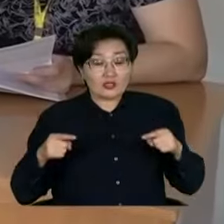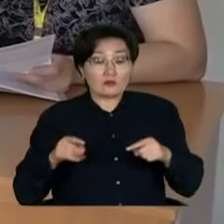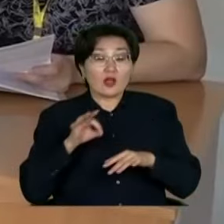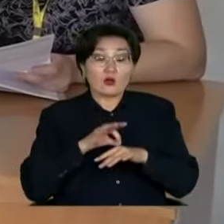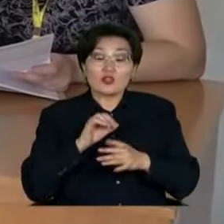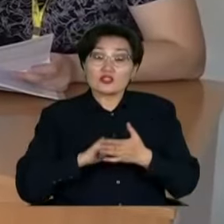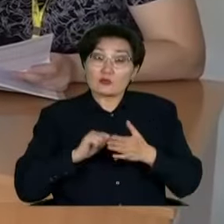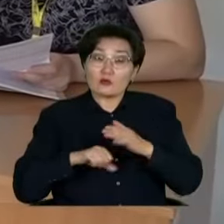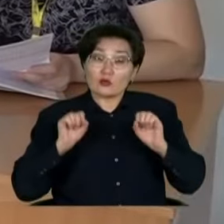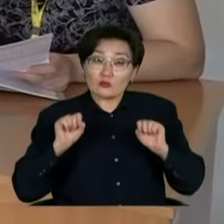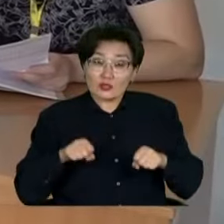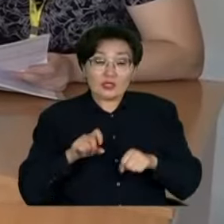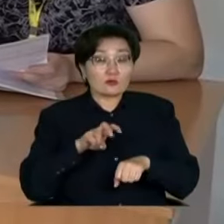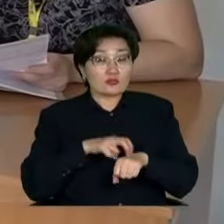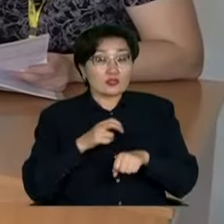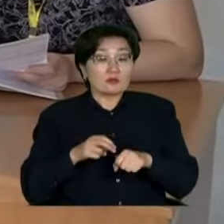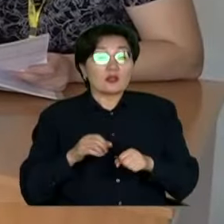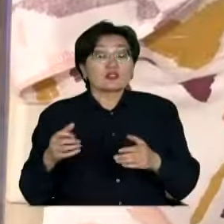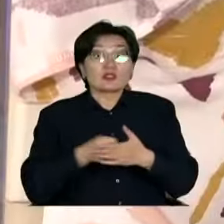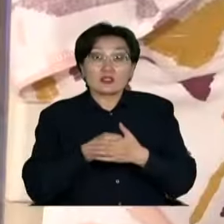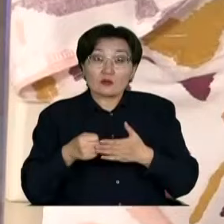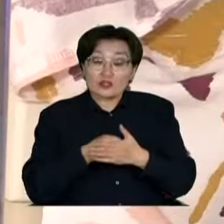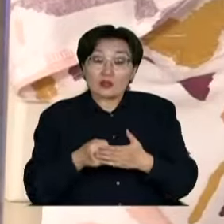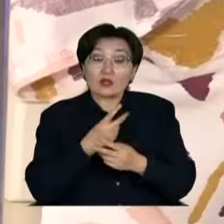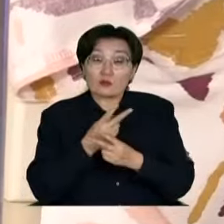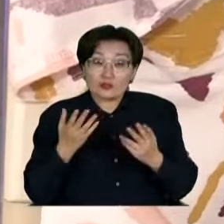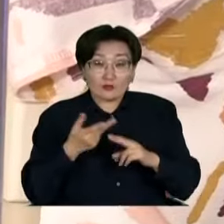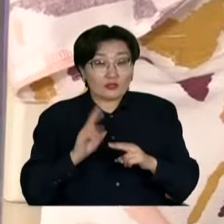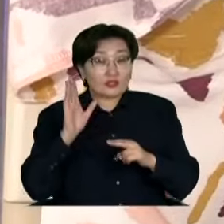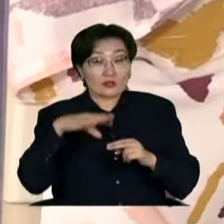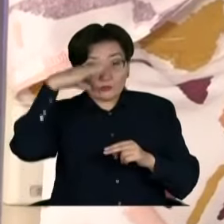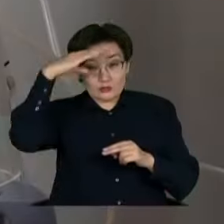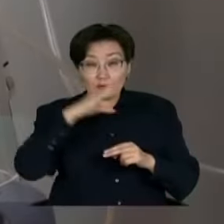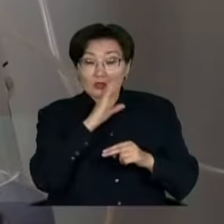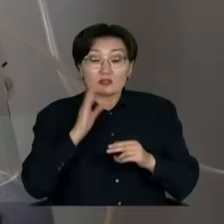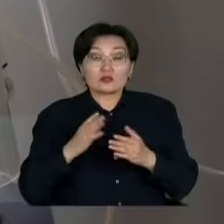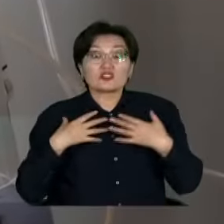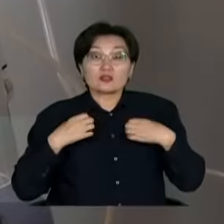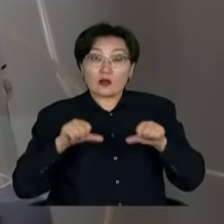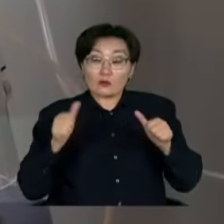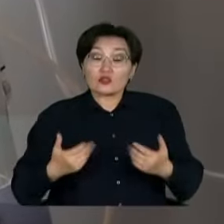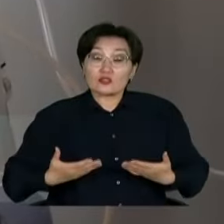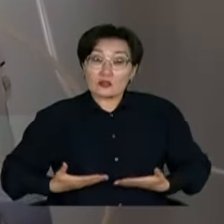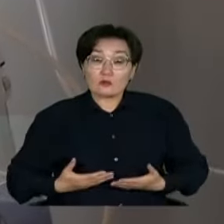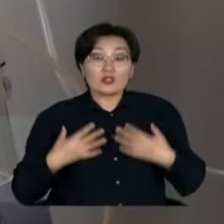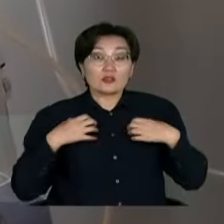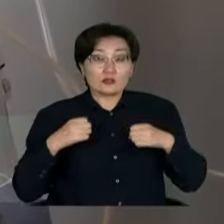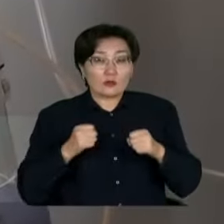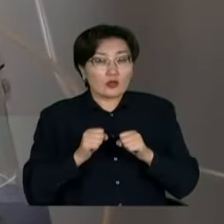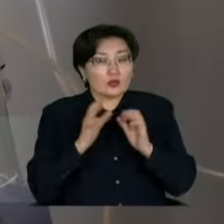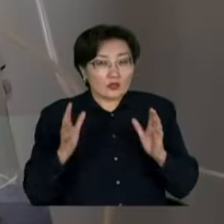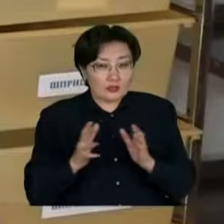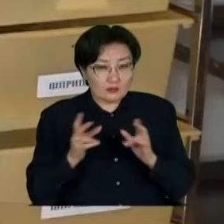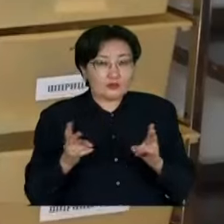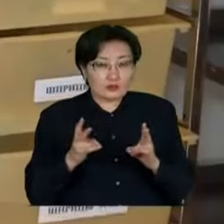себеп болуы мүмкін. Медицинада қол жеткізілген жетістіктерге қарамастан, болашақ ата-аналар да салауатты өмір салтын ұстанып, денсаулығын барынша